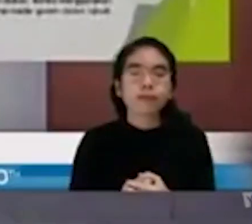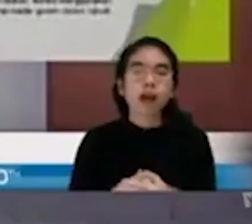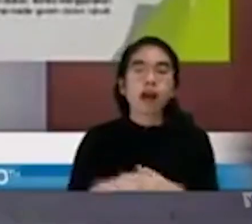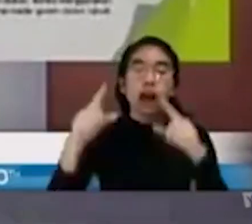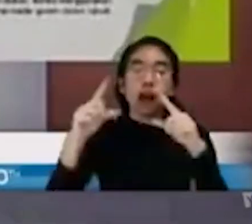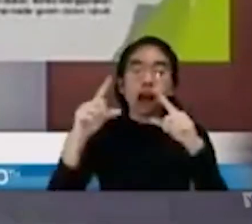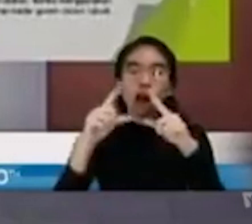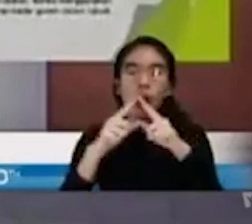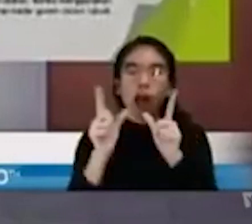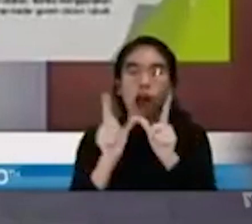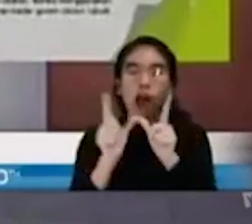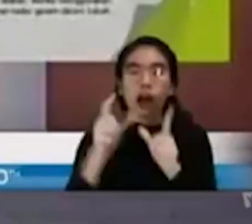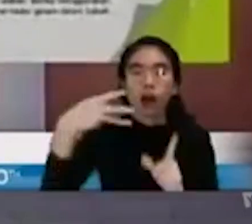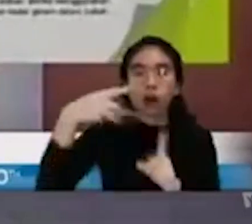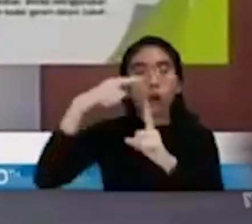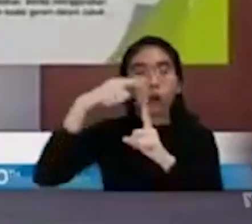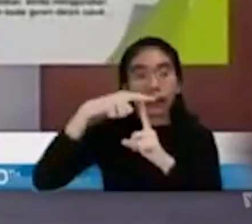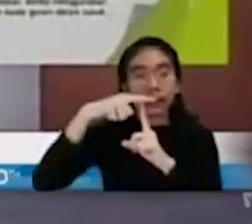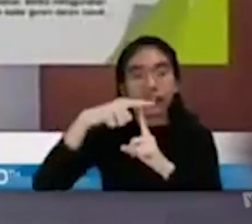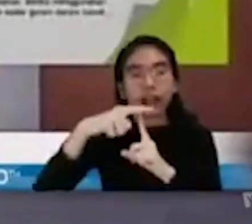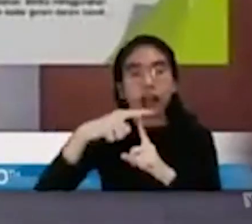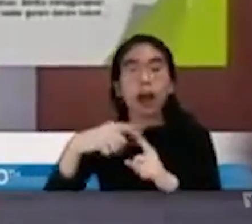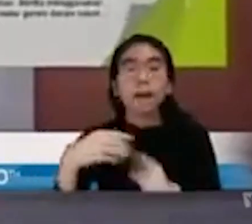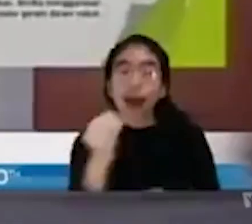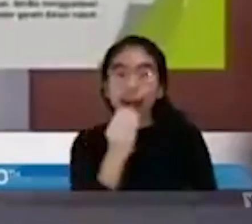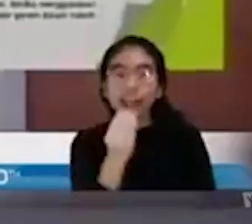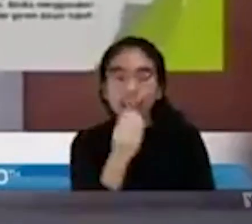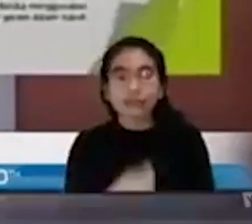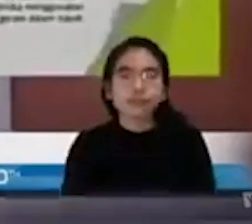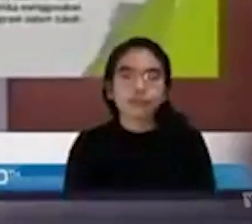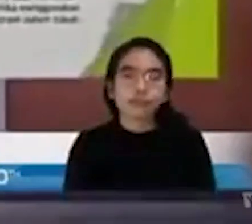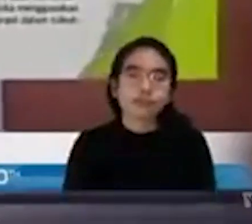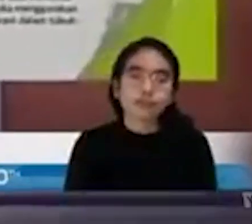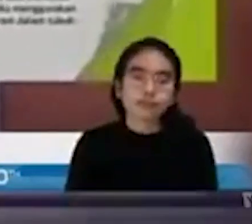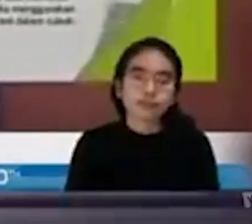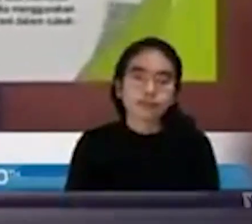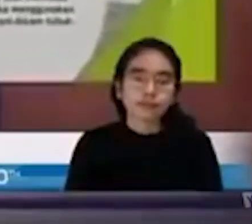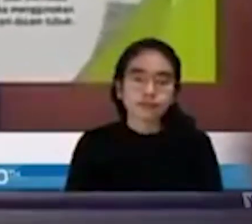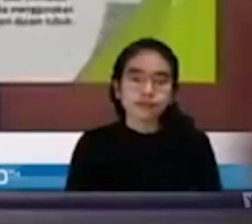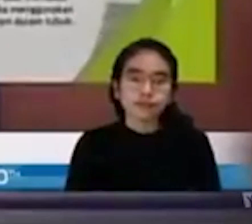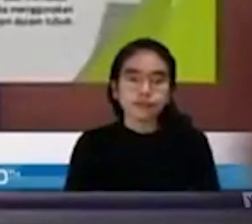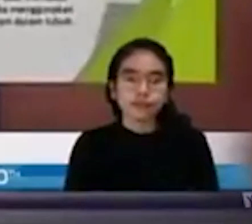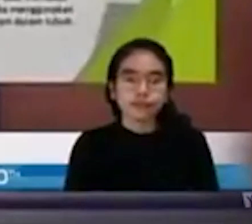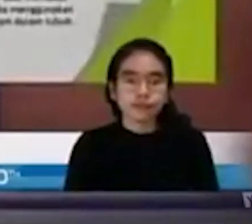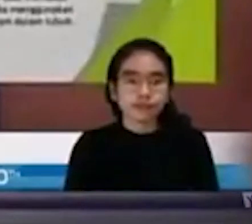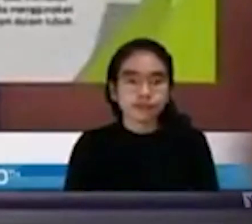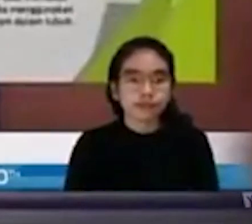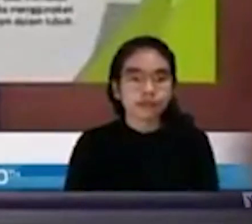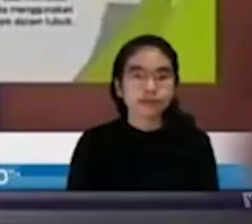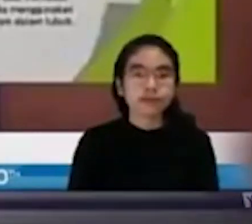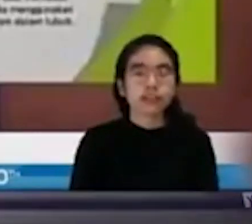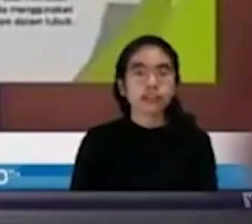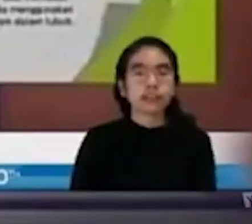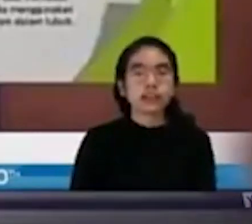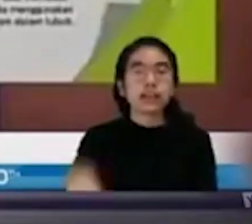Findex mengatakan, hal itu terlihat dari penggunaan garam pada saus dalam kemasan, kornet